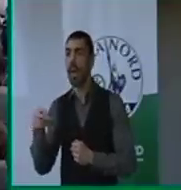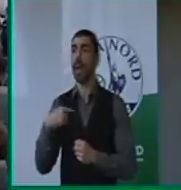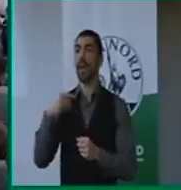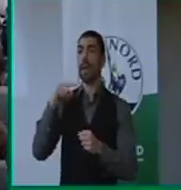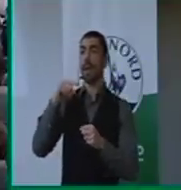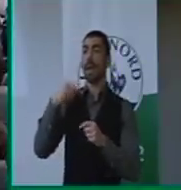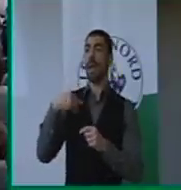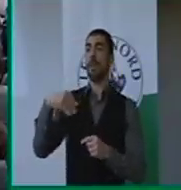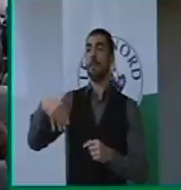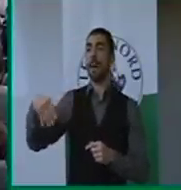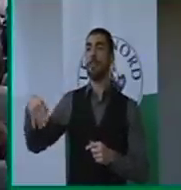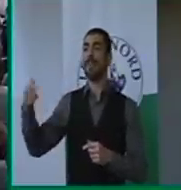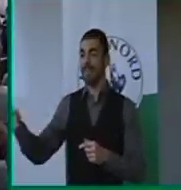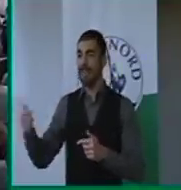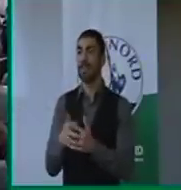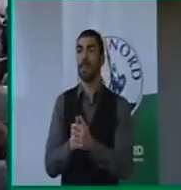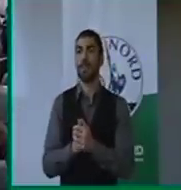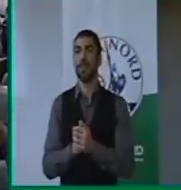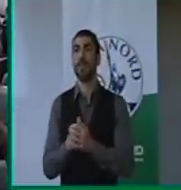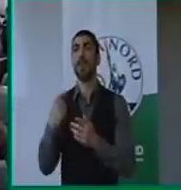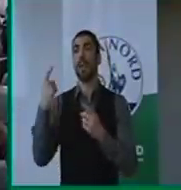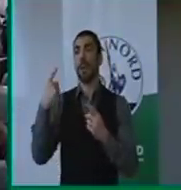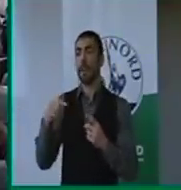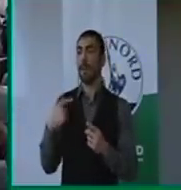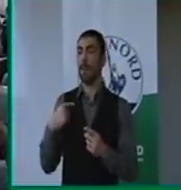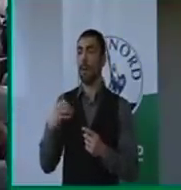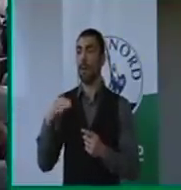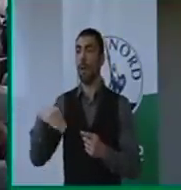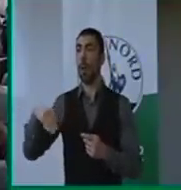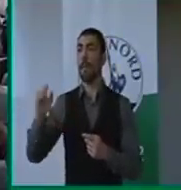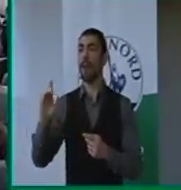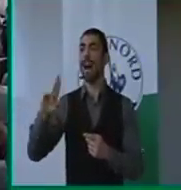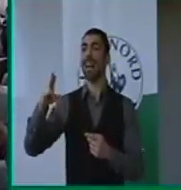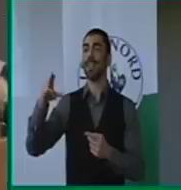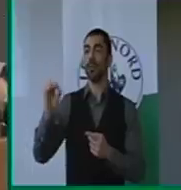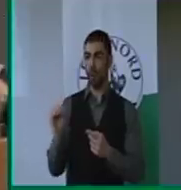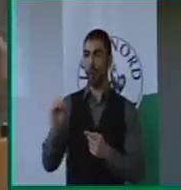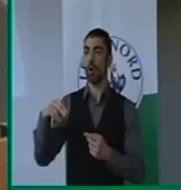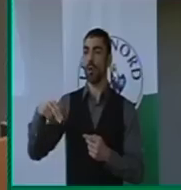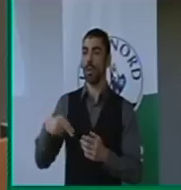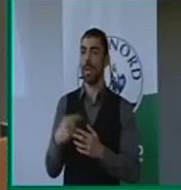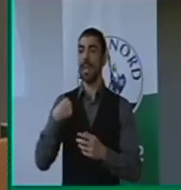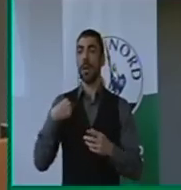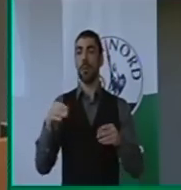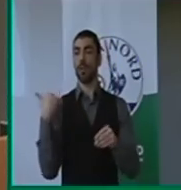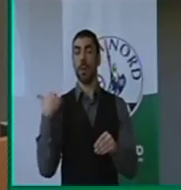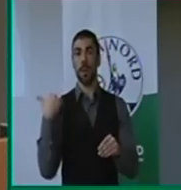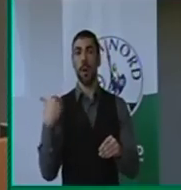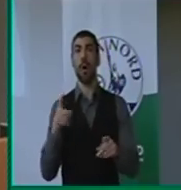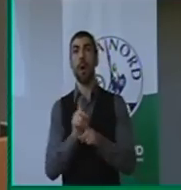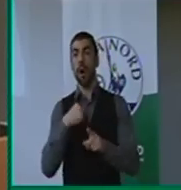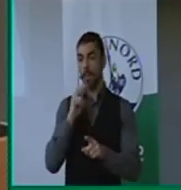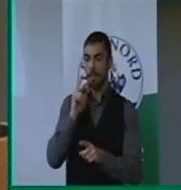a Paolo Barna non so chi la io ci sono entrato in questo in questo modo e Warren mosler eccetera per cui sono riuscito a